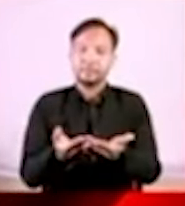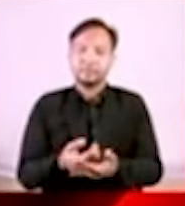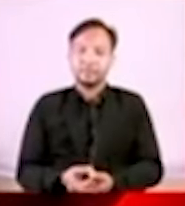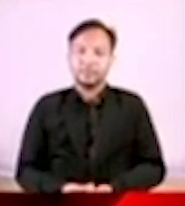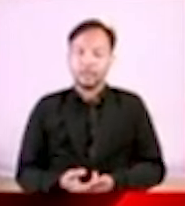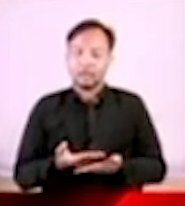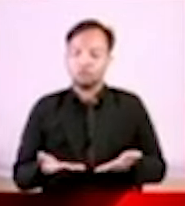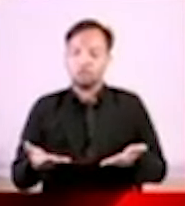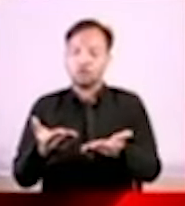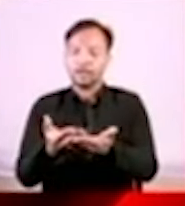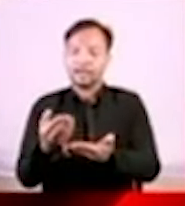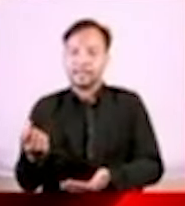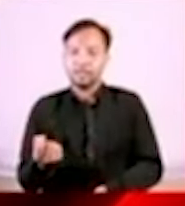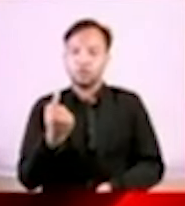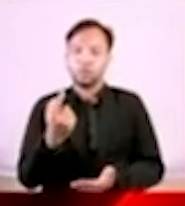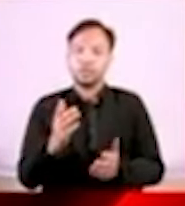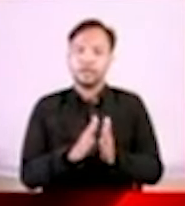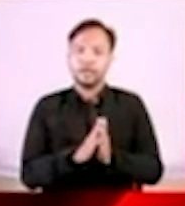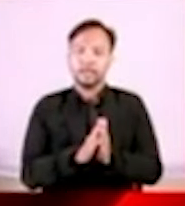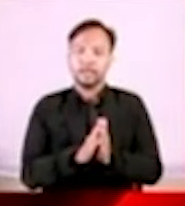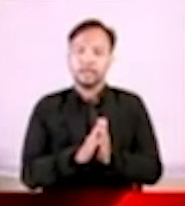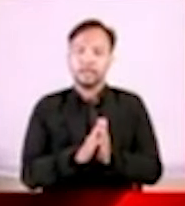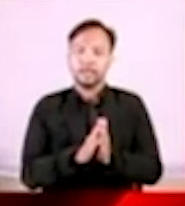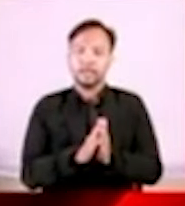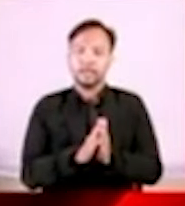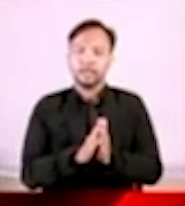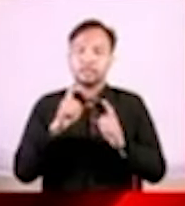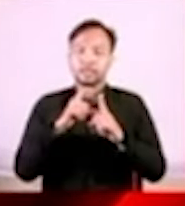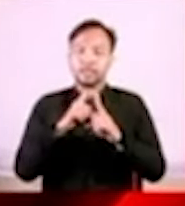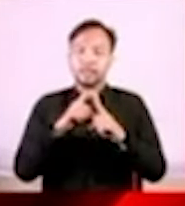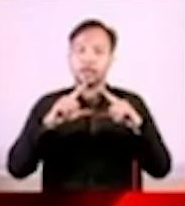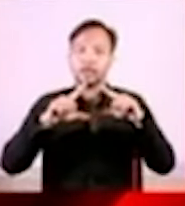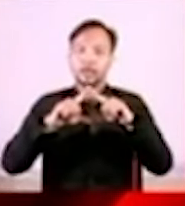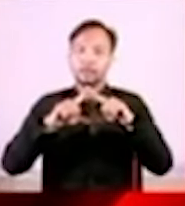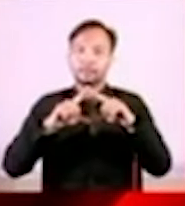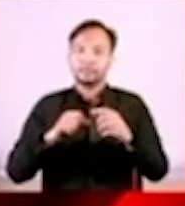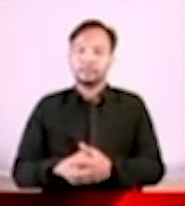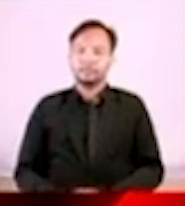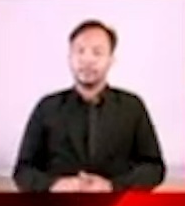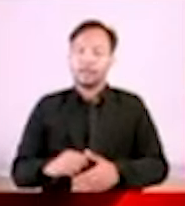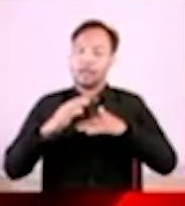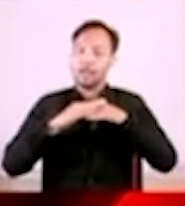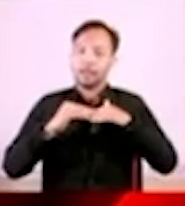lingkungan hidup dan sumber daya alam, sehingga memastikan manfaat